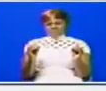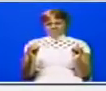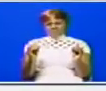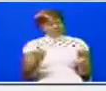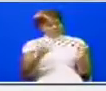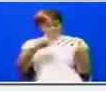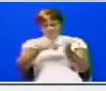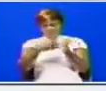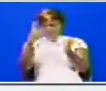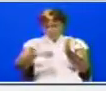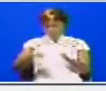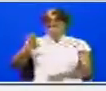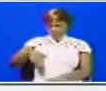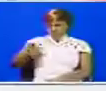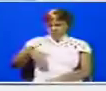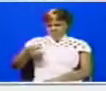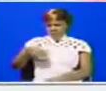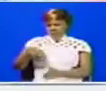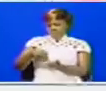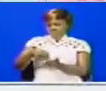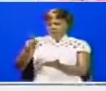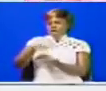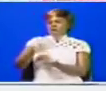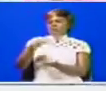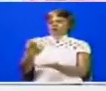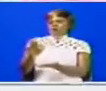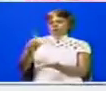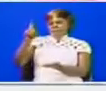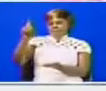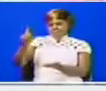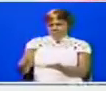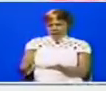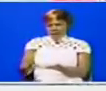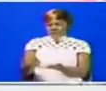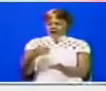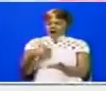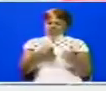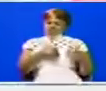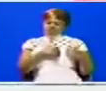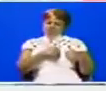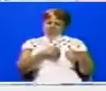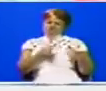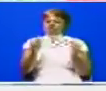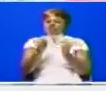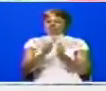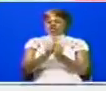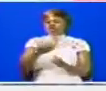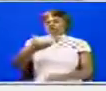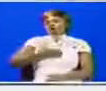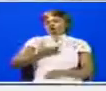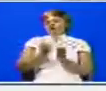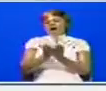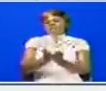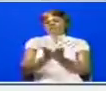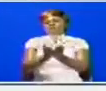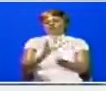Hii ina maana kuwa wanawake hao hugharimika maradufu. Kwanza ni lazima wahusike kimapenzi na wavuvi na wamiliki wa maboti ili